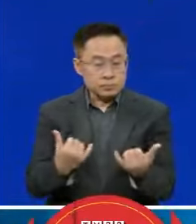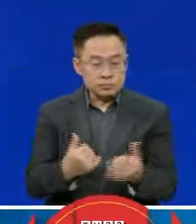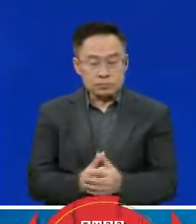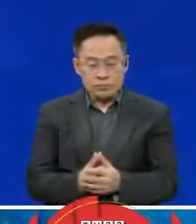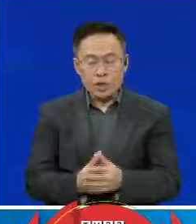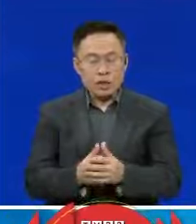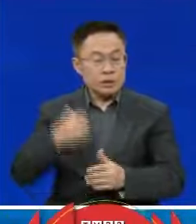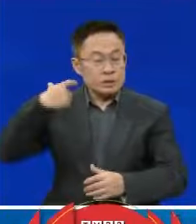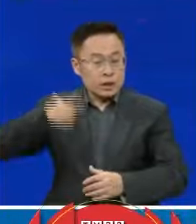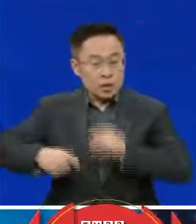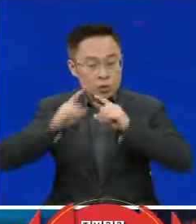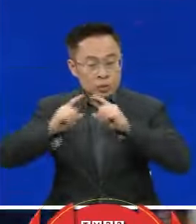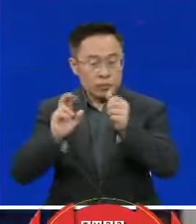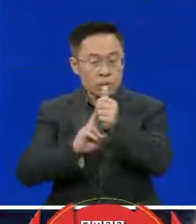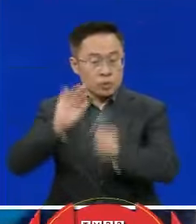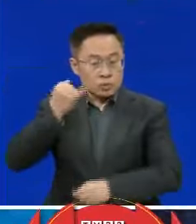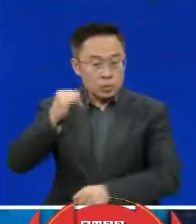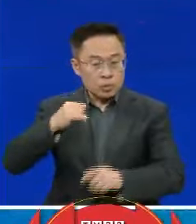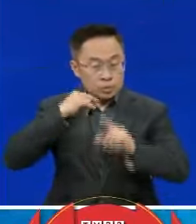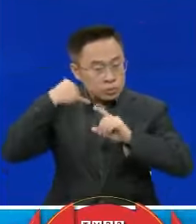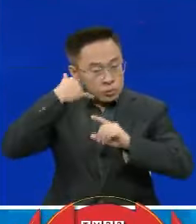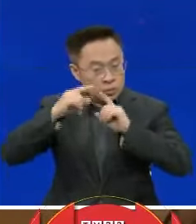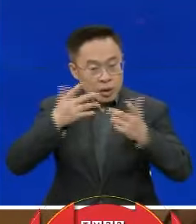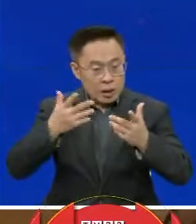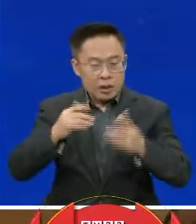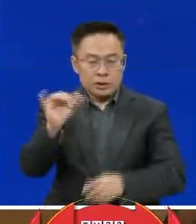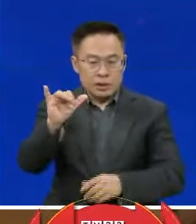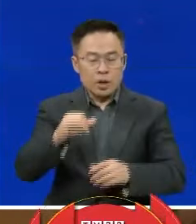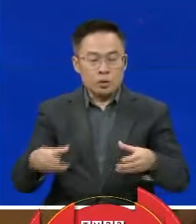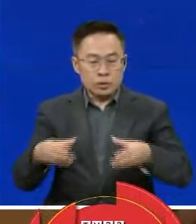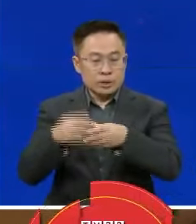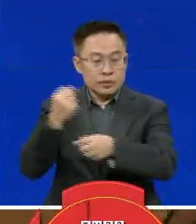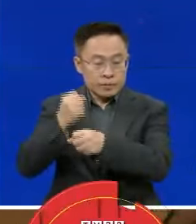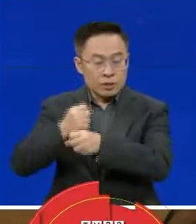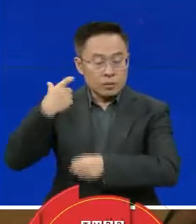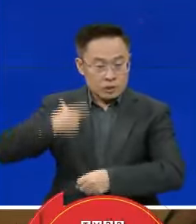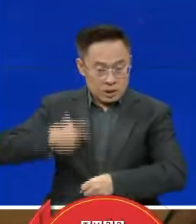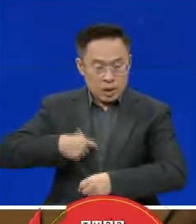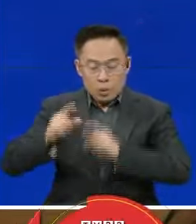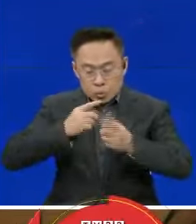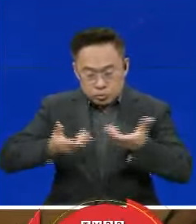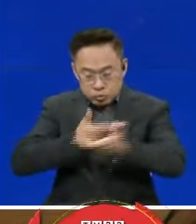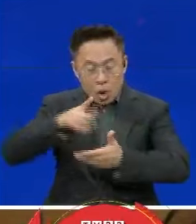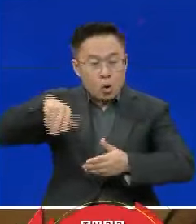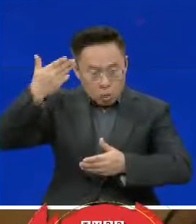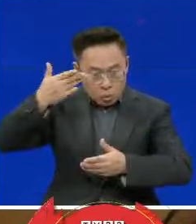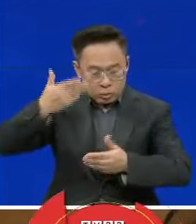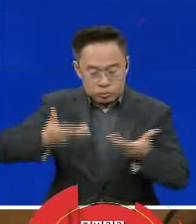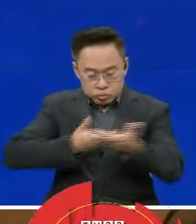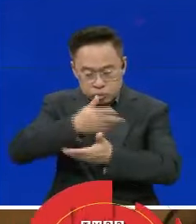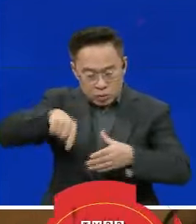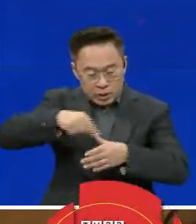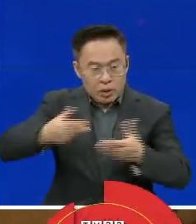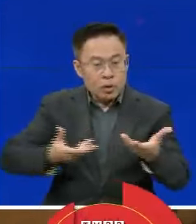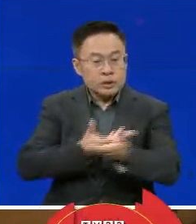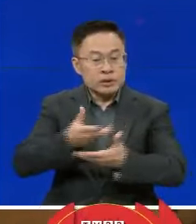จ๊กแล้วหรือยังทนายบอกว่ายังไม่ได้คุยเพราะว่าจะประชุมทีมทนายกันในวันนี้แหละประเด็นที่นักข่าวก็ถามไ